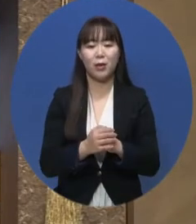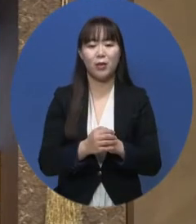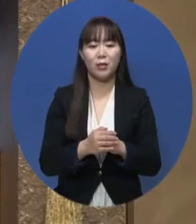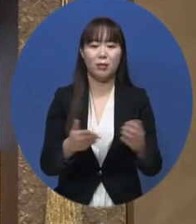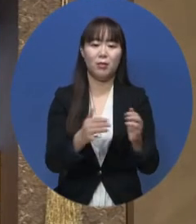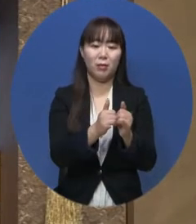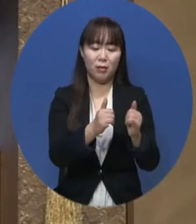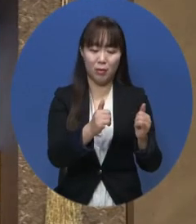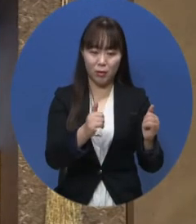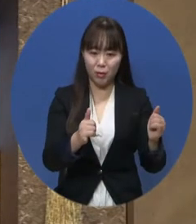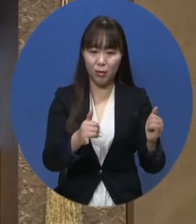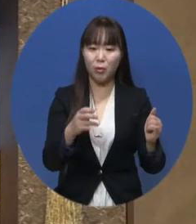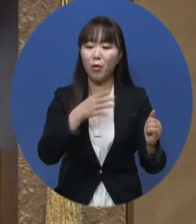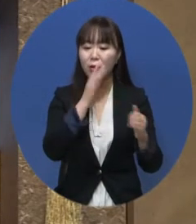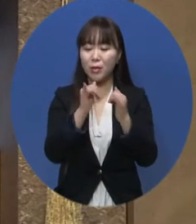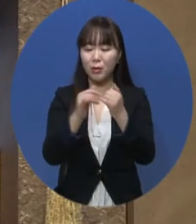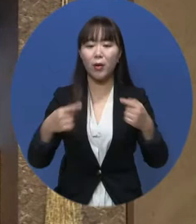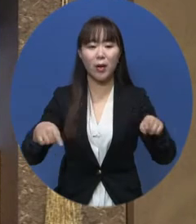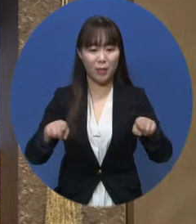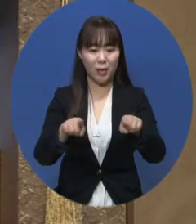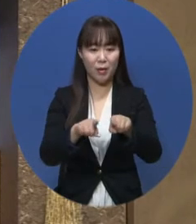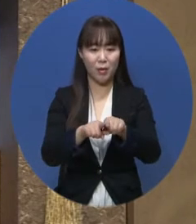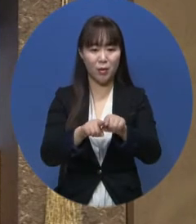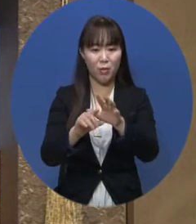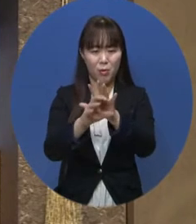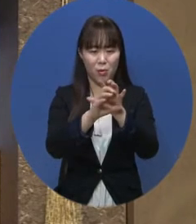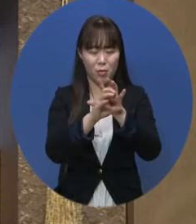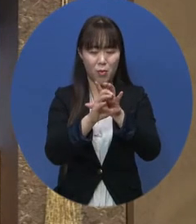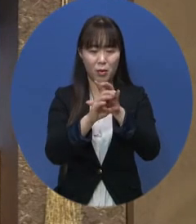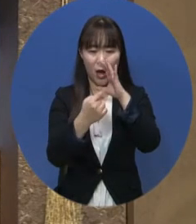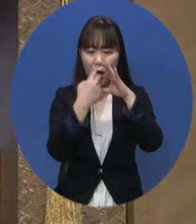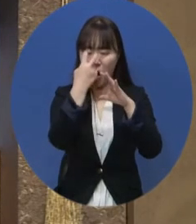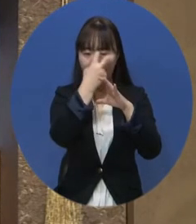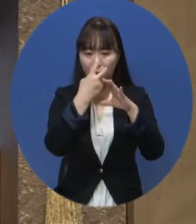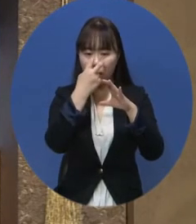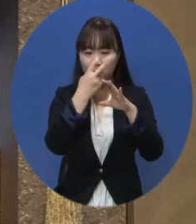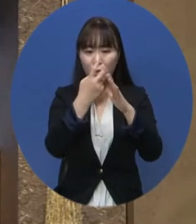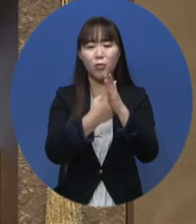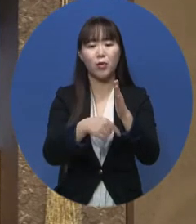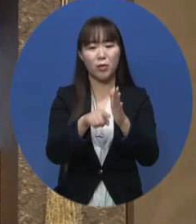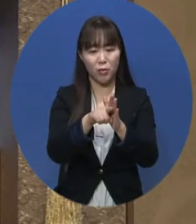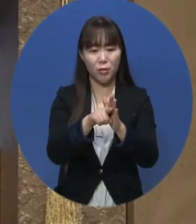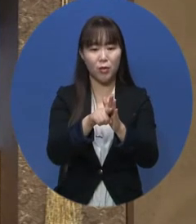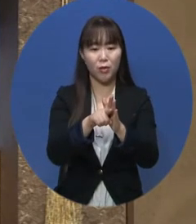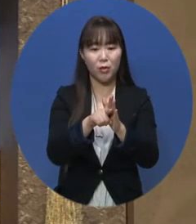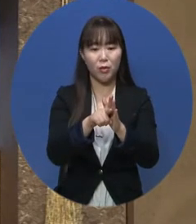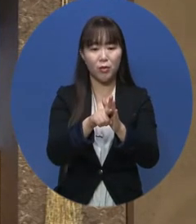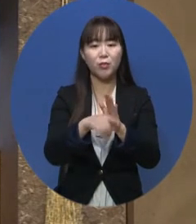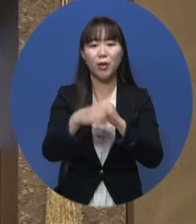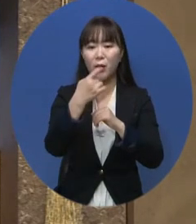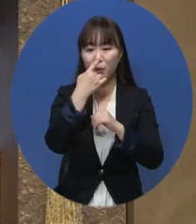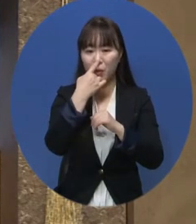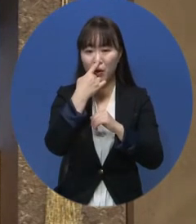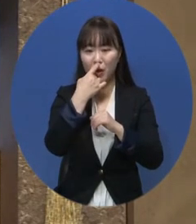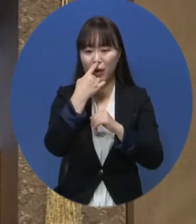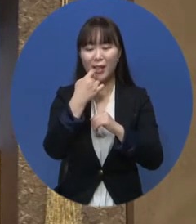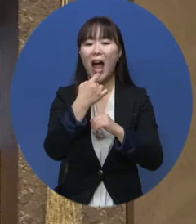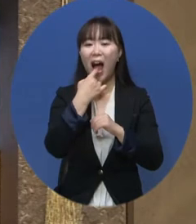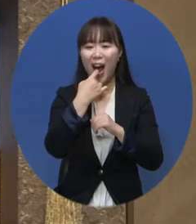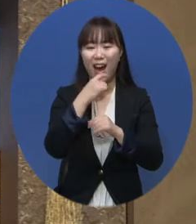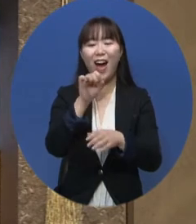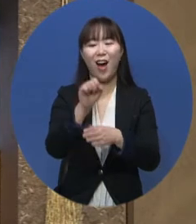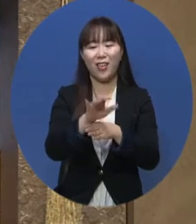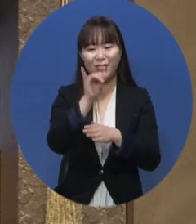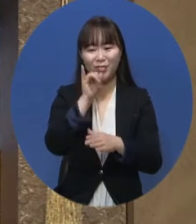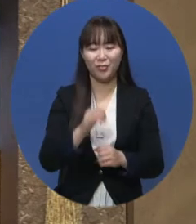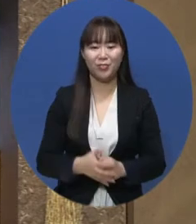모든 종사자들 또 어르신들 같이 참 코로나 검사를 위해서 네. 저희 코아 입을 허락을